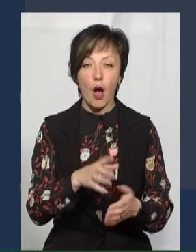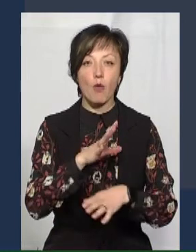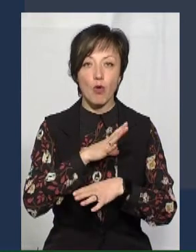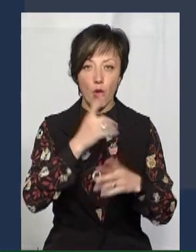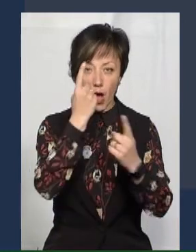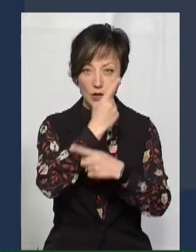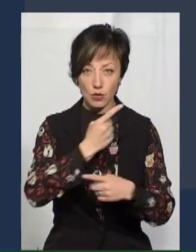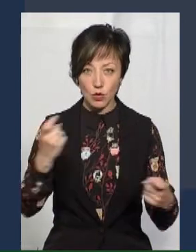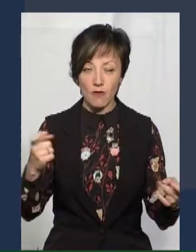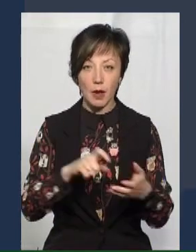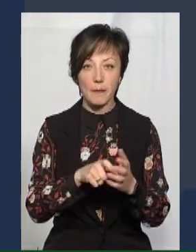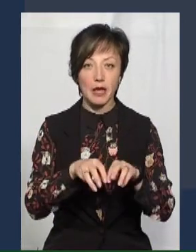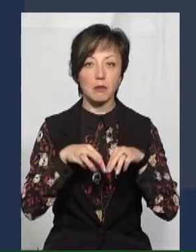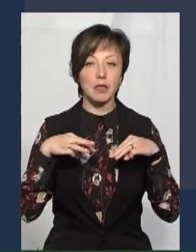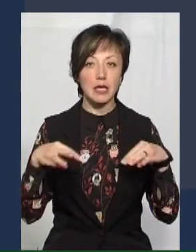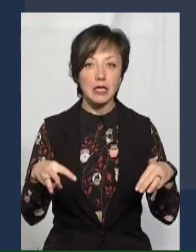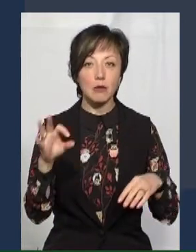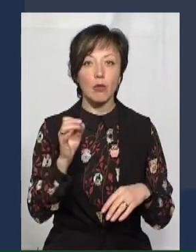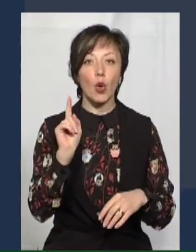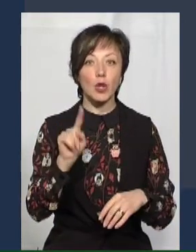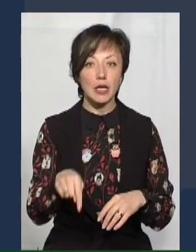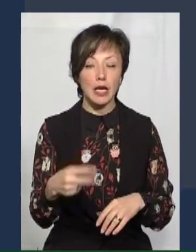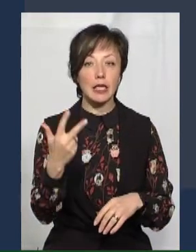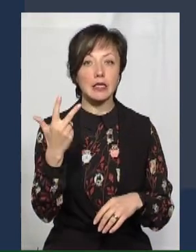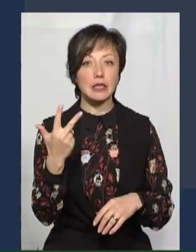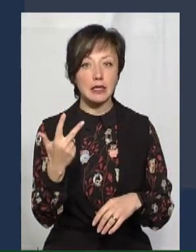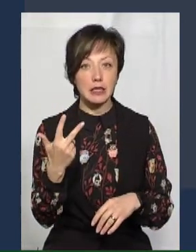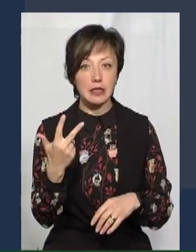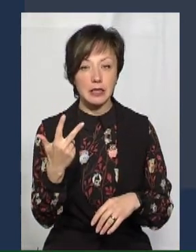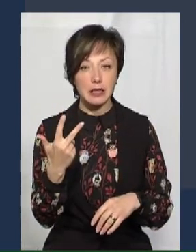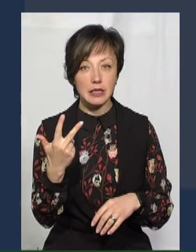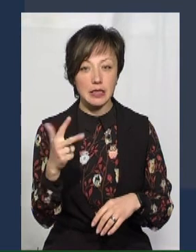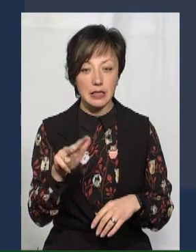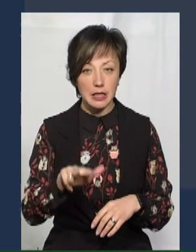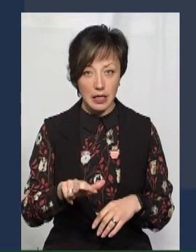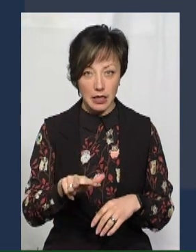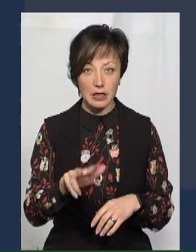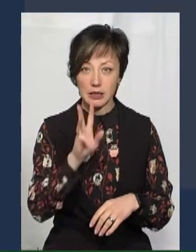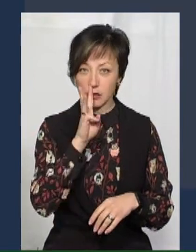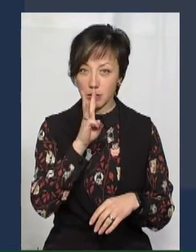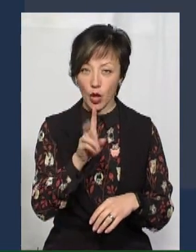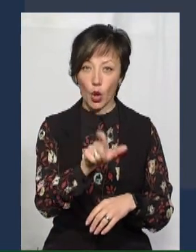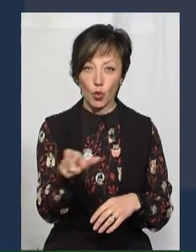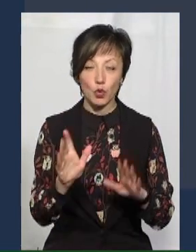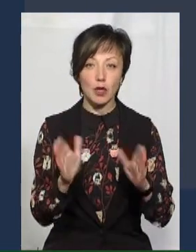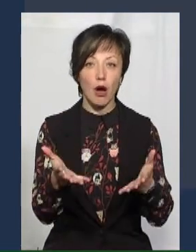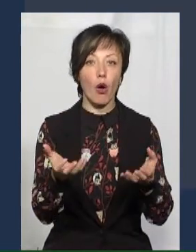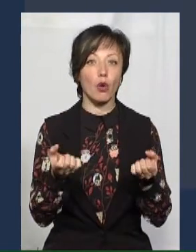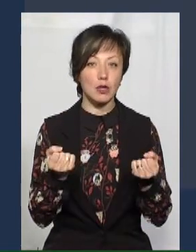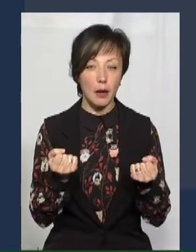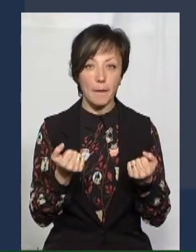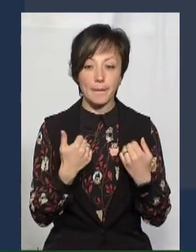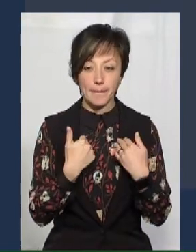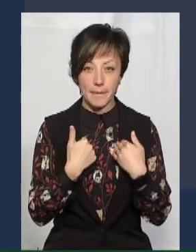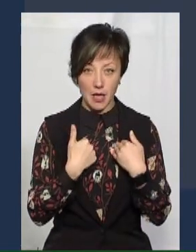Кабінетом міністрів про те, що 3 посадових оклада люди отримують. Мене